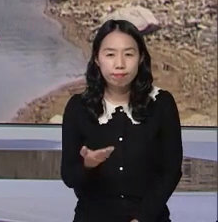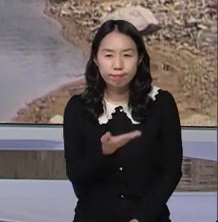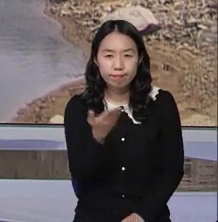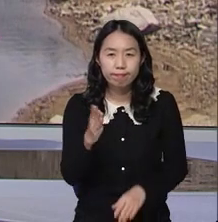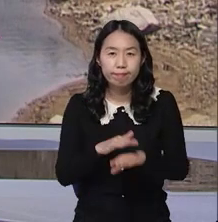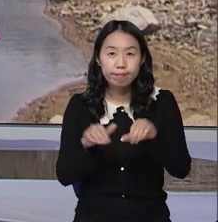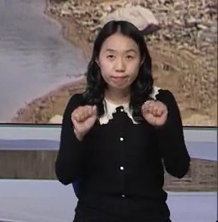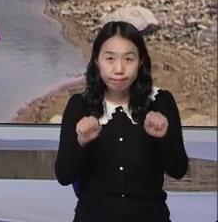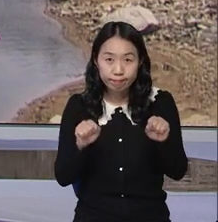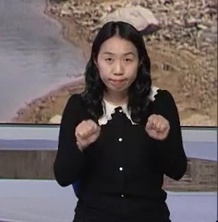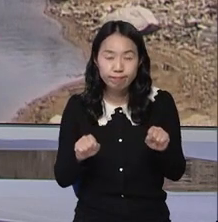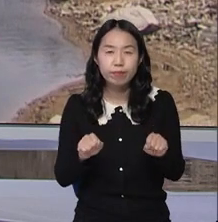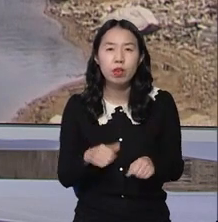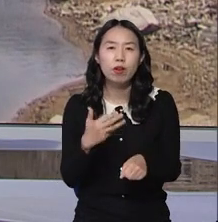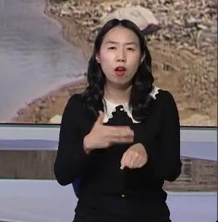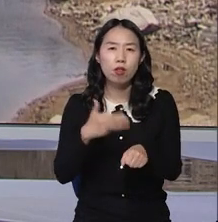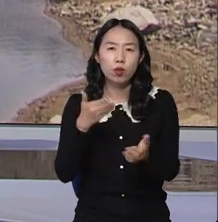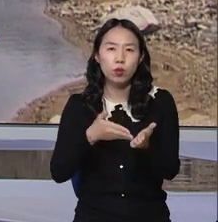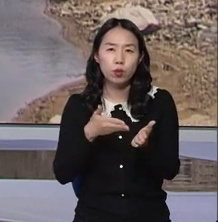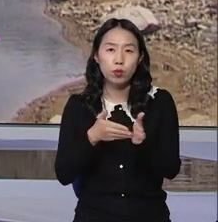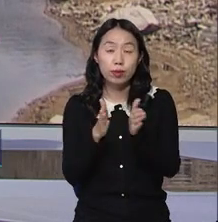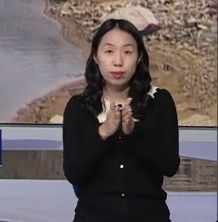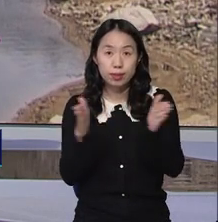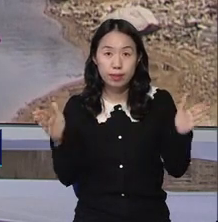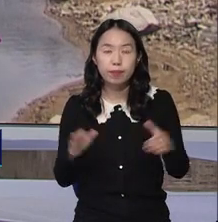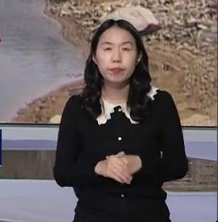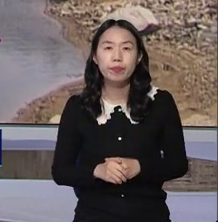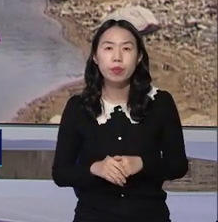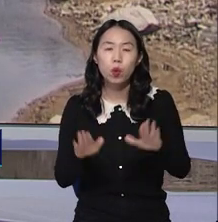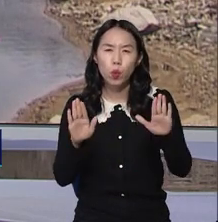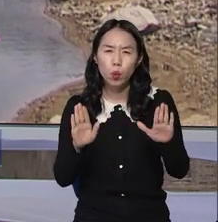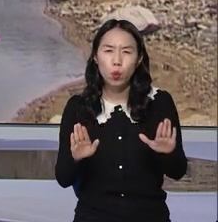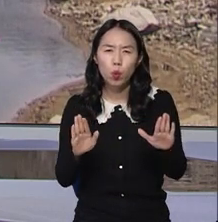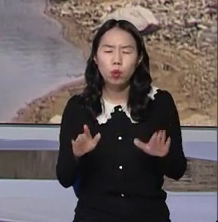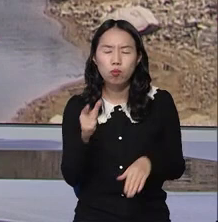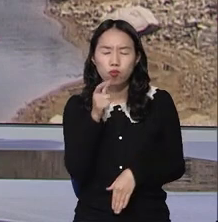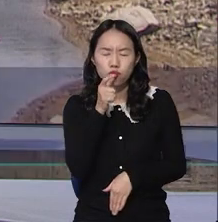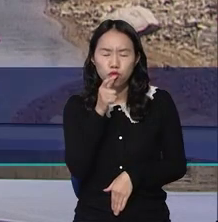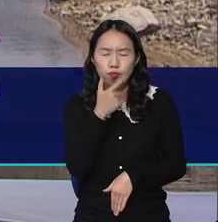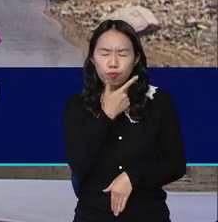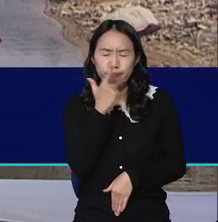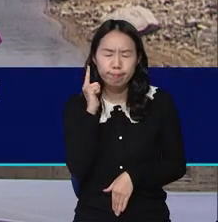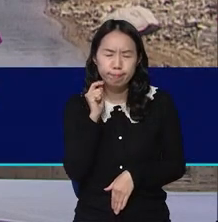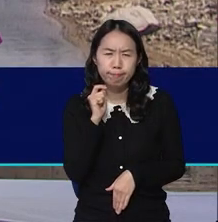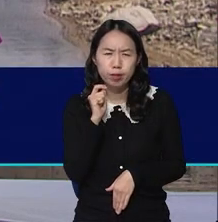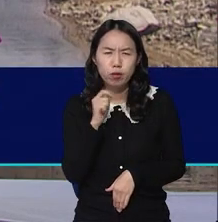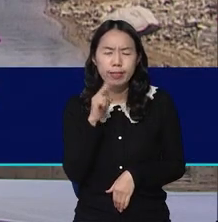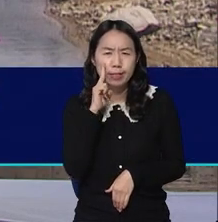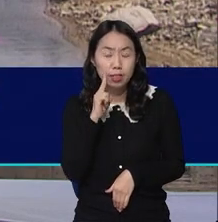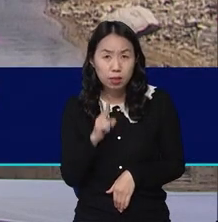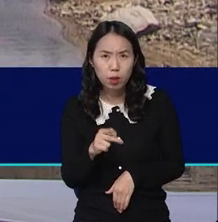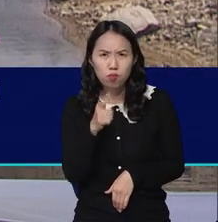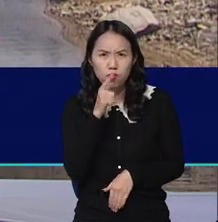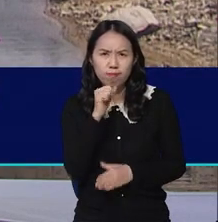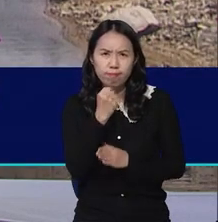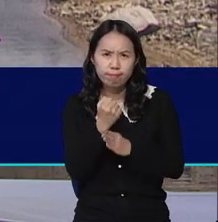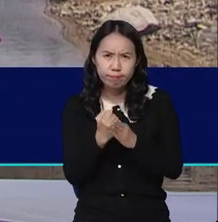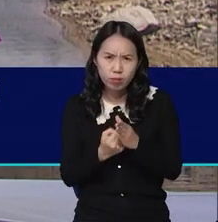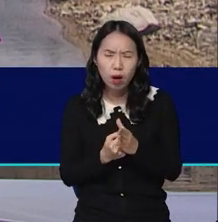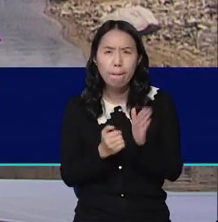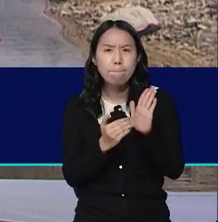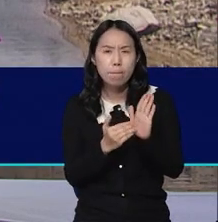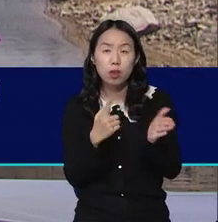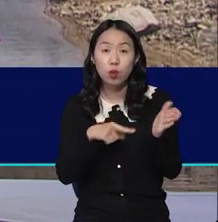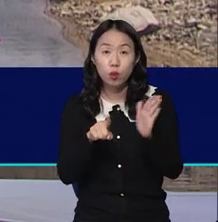여러분 안녕하십니까? KBC 8시 뉴스입니다. 오늘은 심각해지는 물 부족 현상과 수질 오염을 막기 위해 유엔이 정한 세계